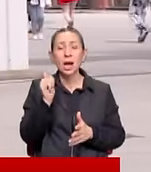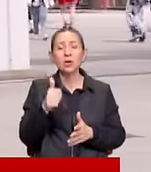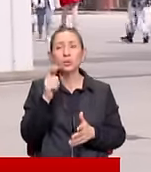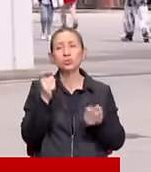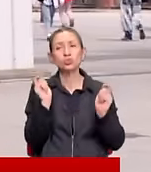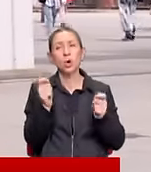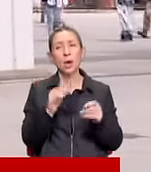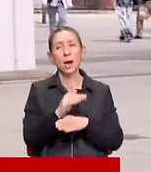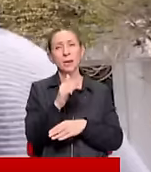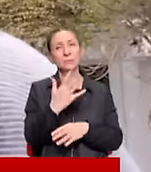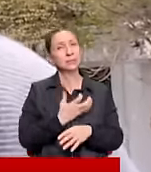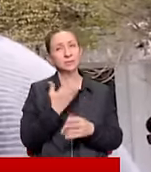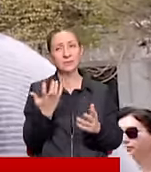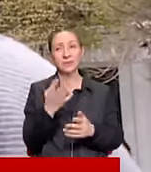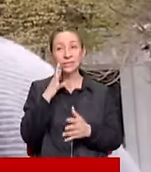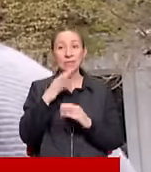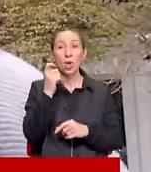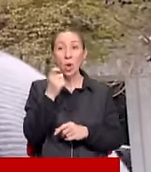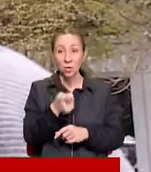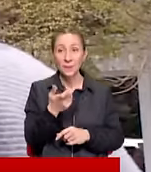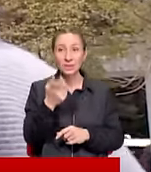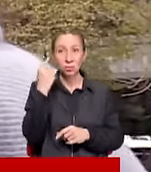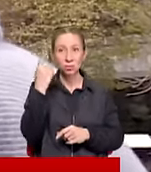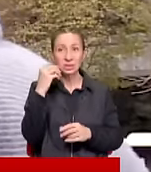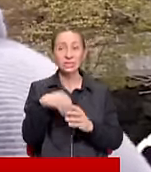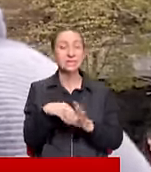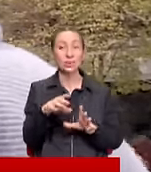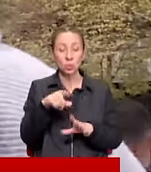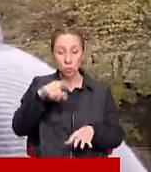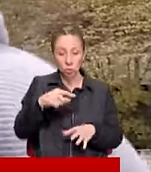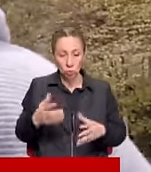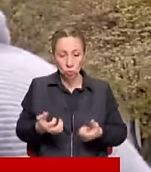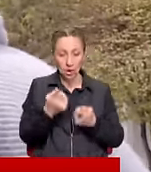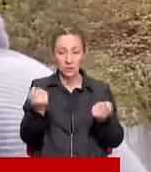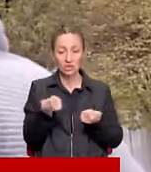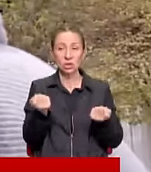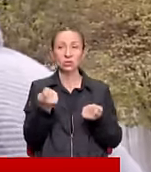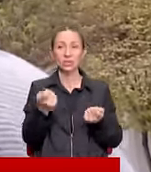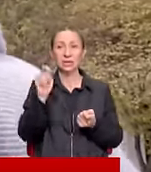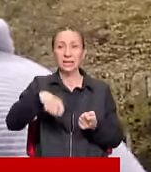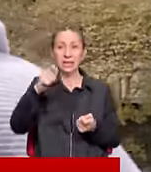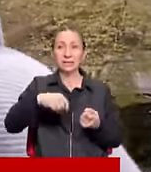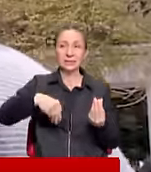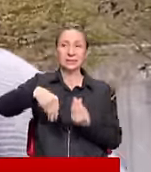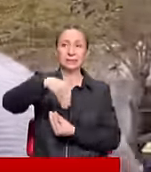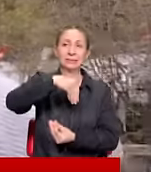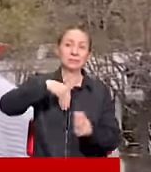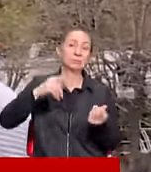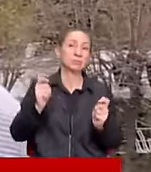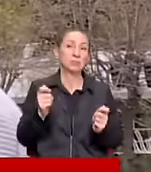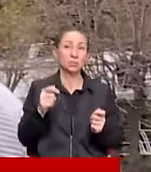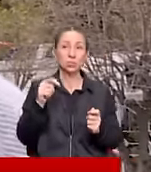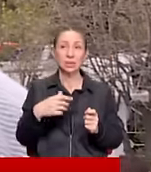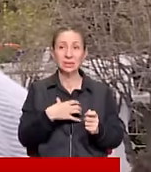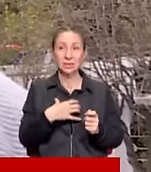gün zorlaşıyor hayat maalesef. İnsanlar ödeyebildiklerini düşündükleri için değil, günü kurtarmak için aslında kredi kartlarına ve kredilere başvuruyorlar.